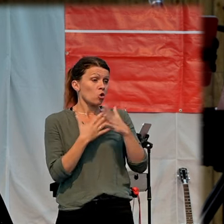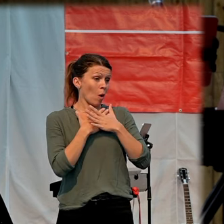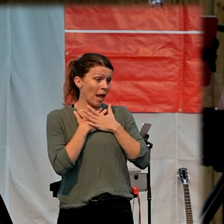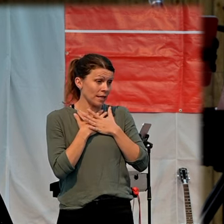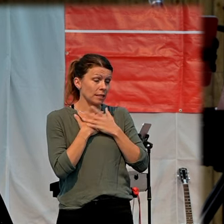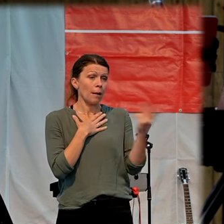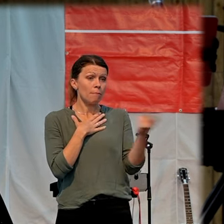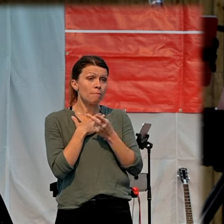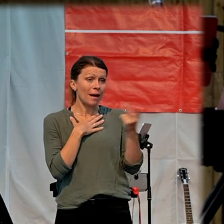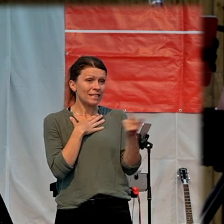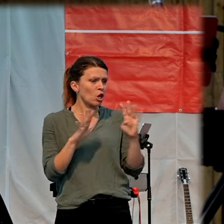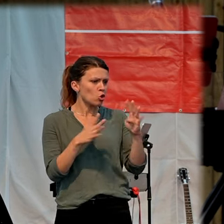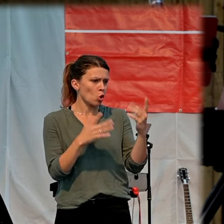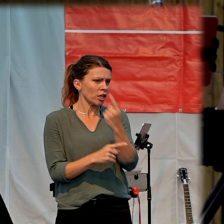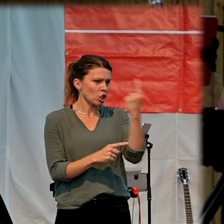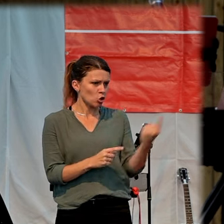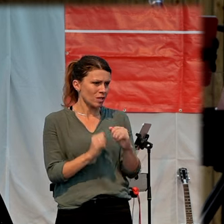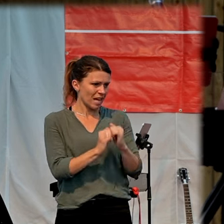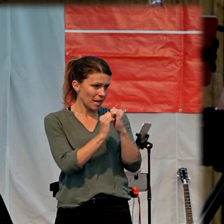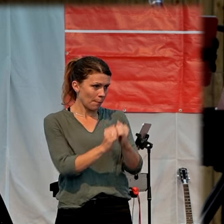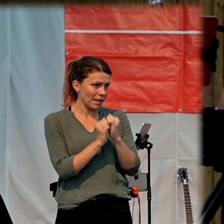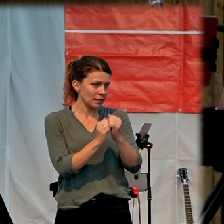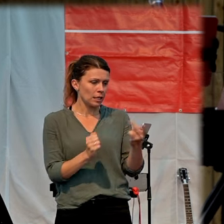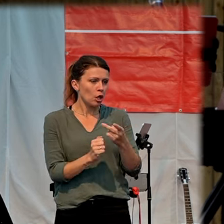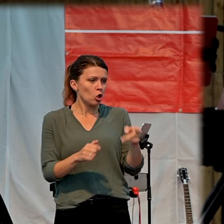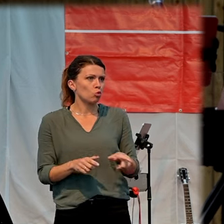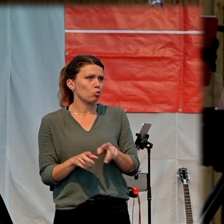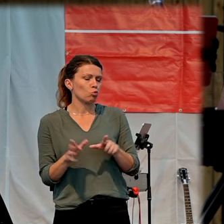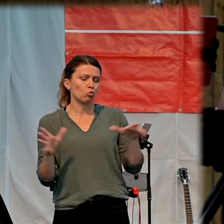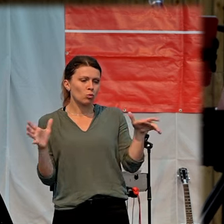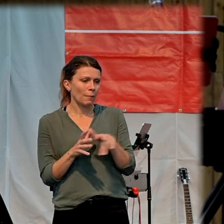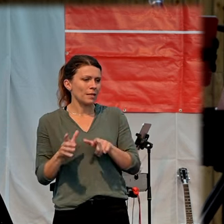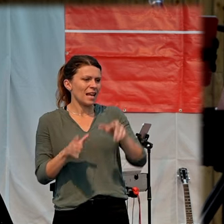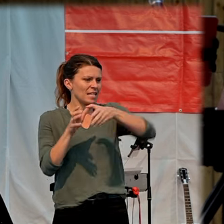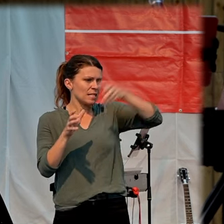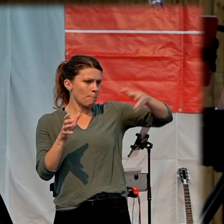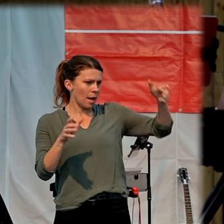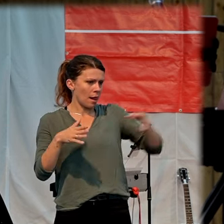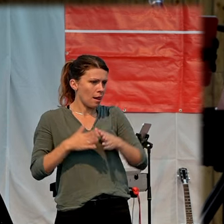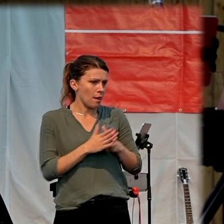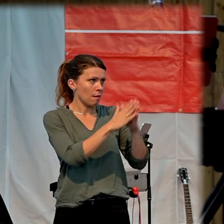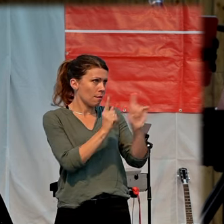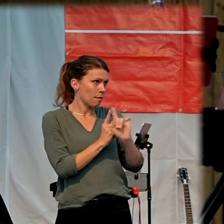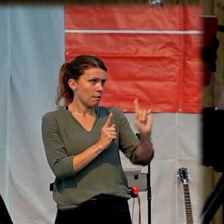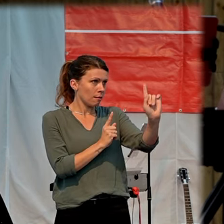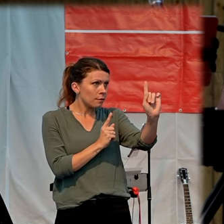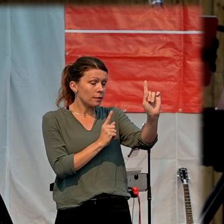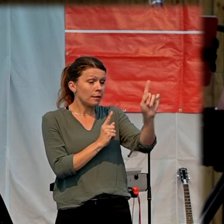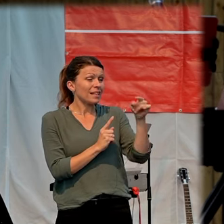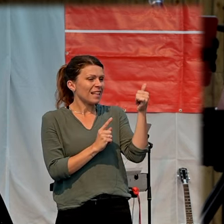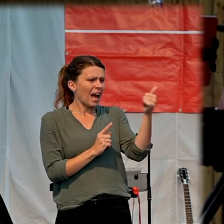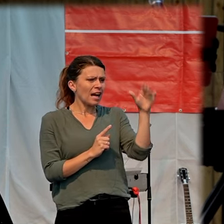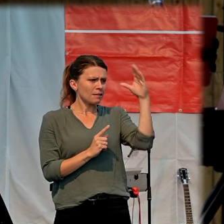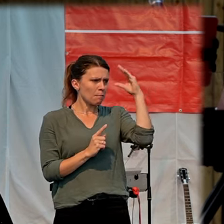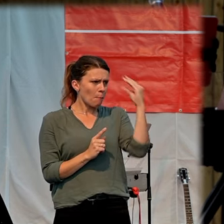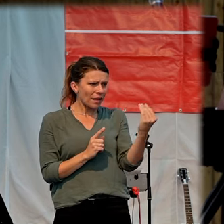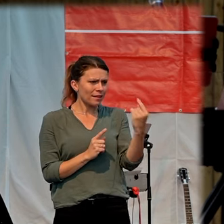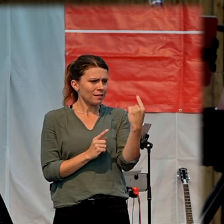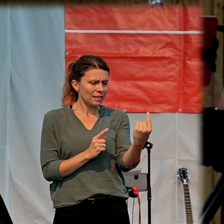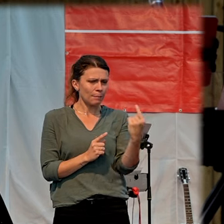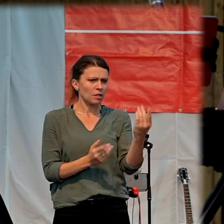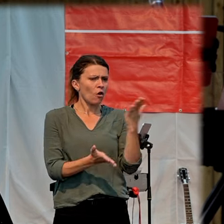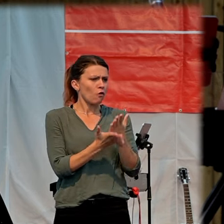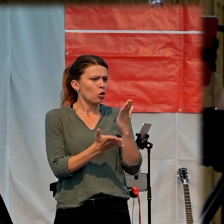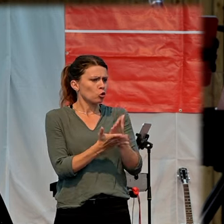Stunde des Gebetes, die neunte, zusammen hinauf in den Tempel. Und ein Mann, der von seiner Mutter Leibe an lahm